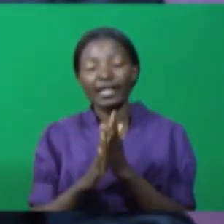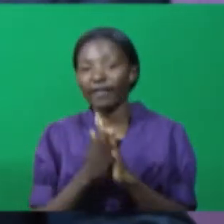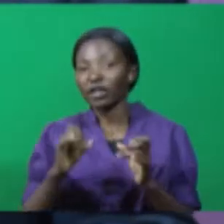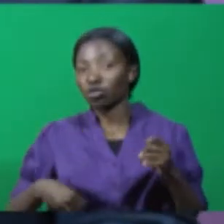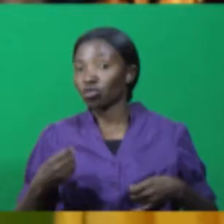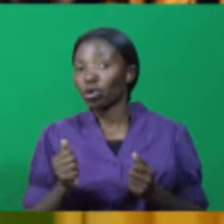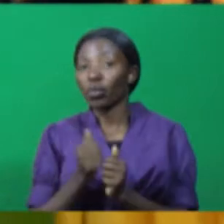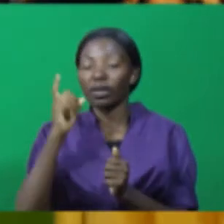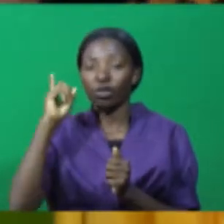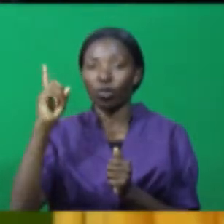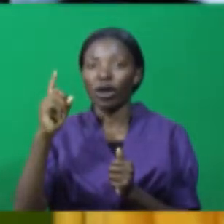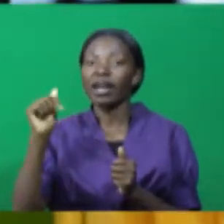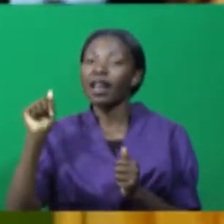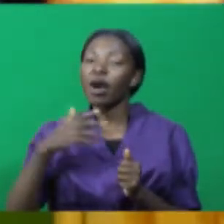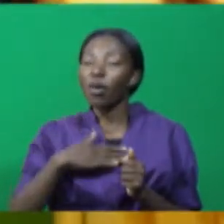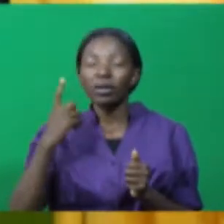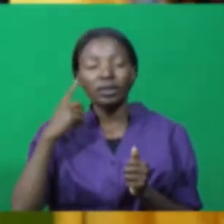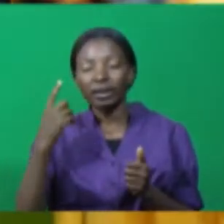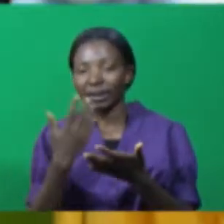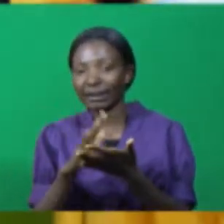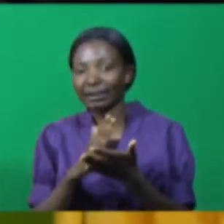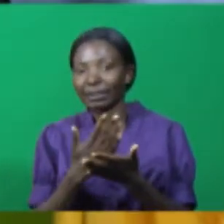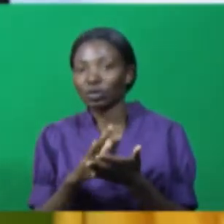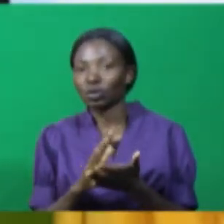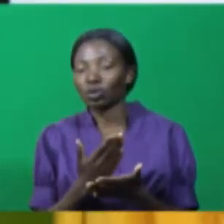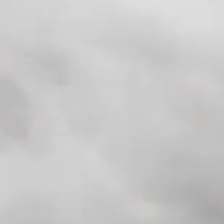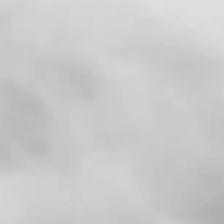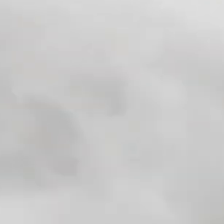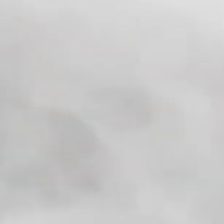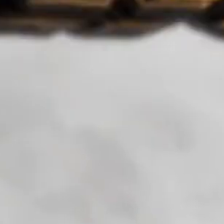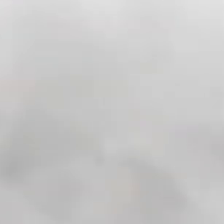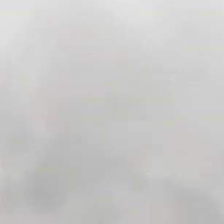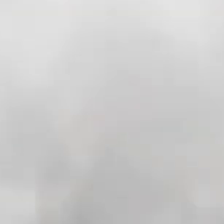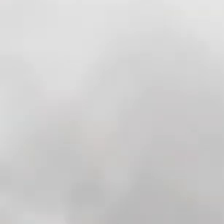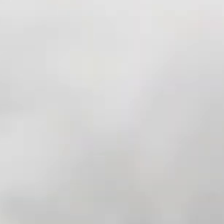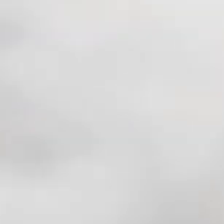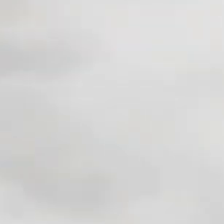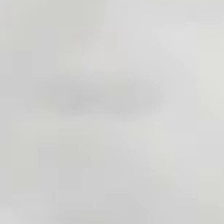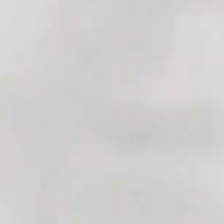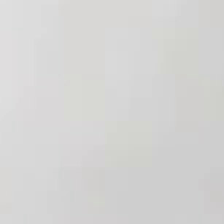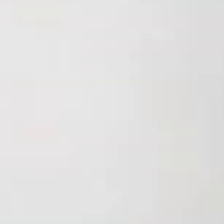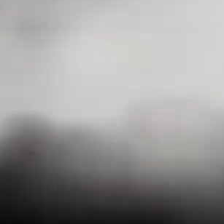tichimudaro. Regatibvunzwa kamboka. Regatibvunzwa ikambo tigoya toenda mberi.